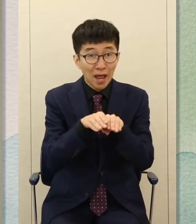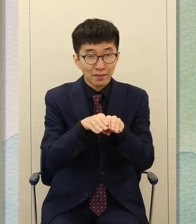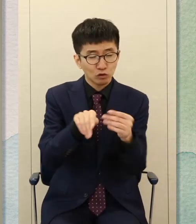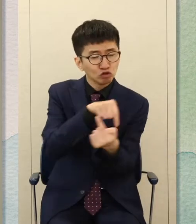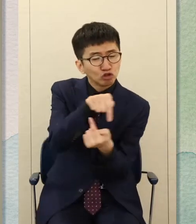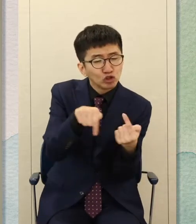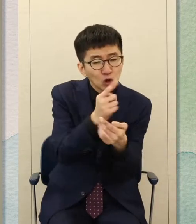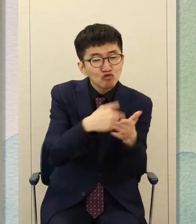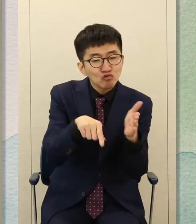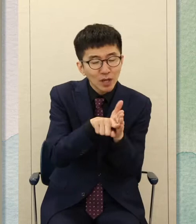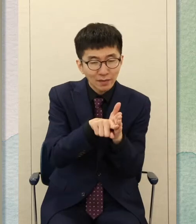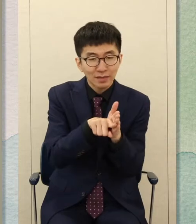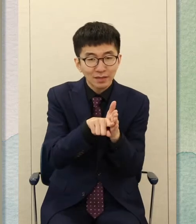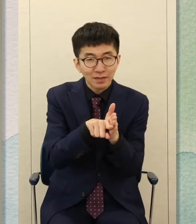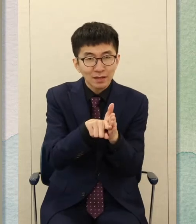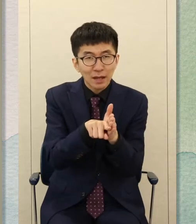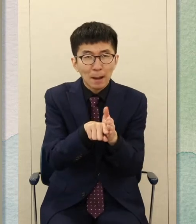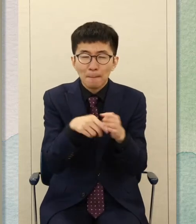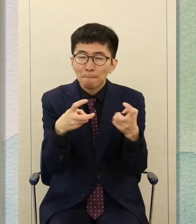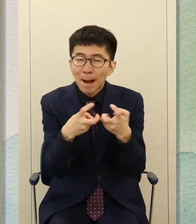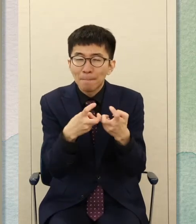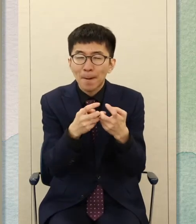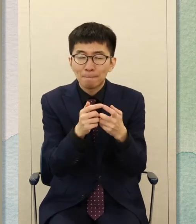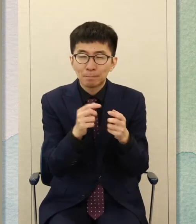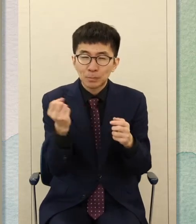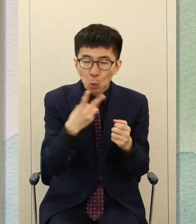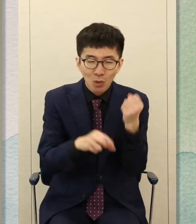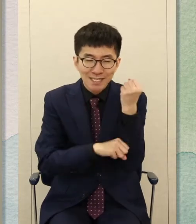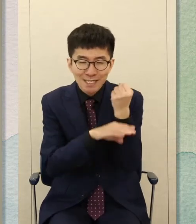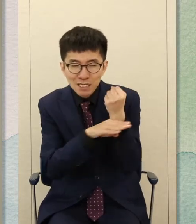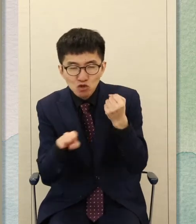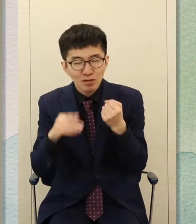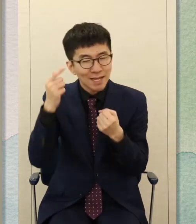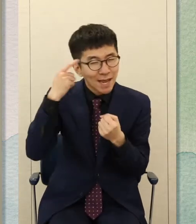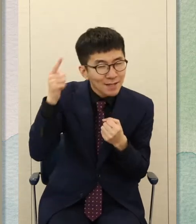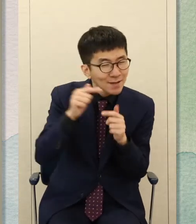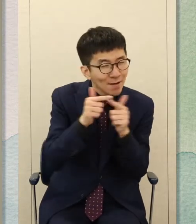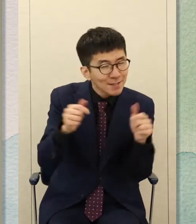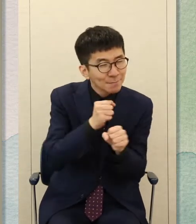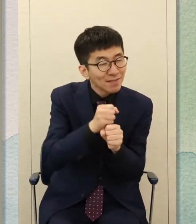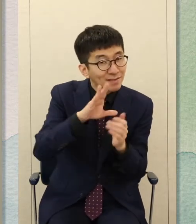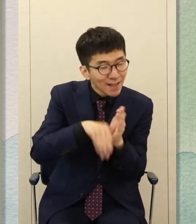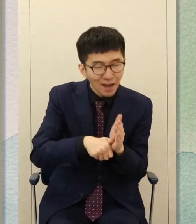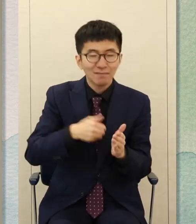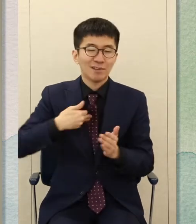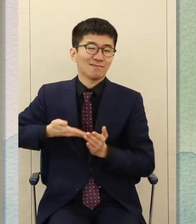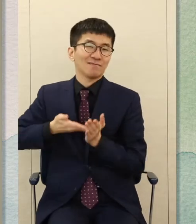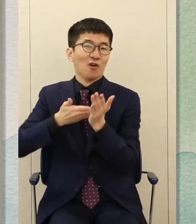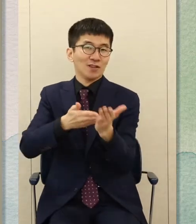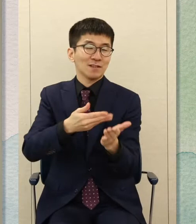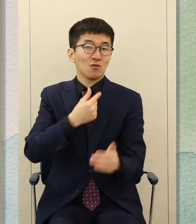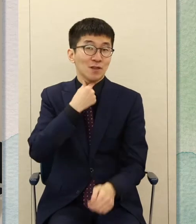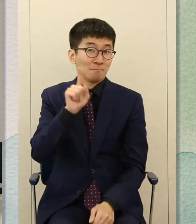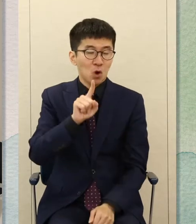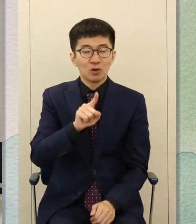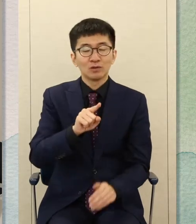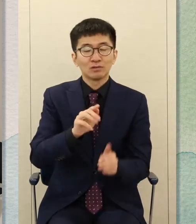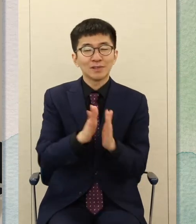이런 데서 독서 동아리 활동을 열심히 했으면 좋겠어 이런 것들이 이제 나타났다고 저는 생각을